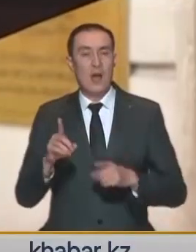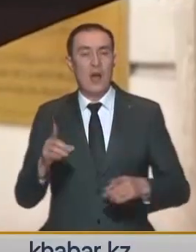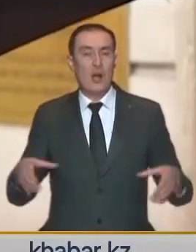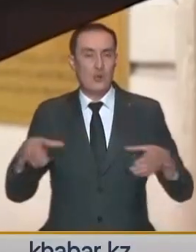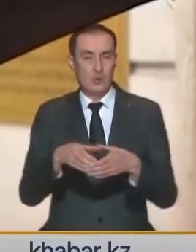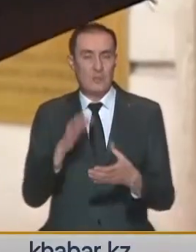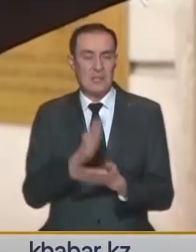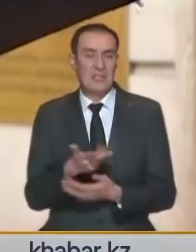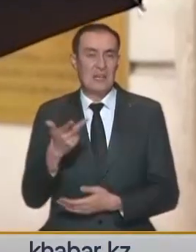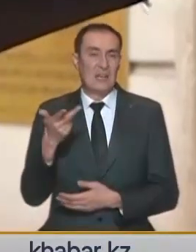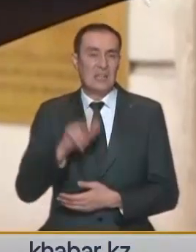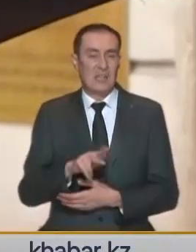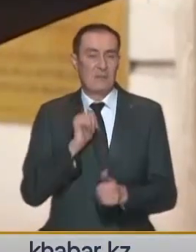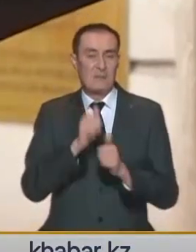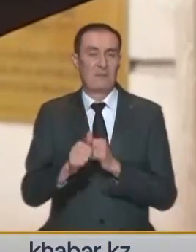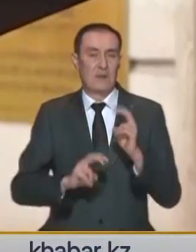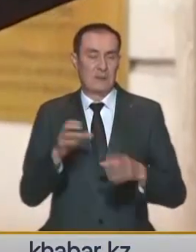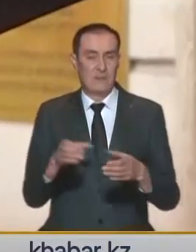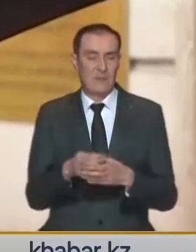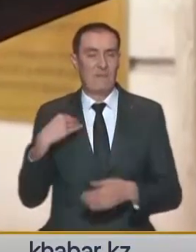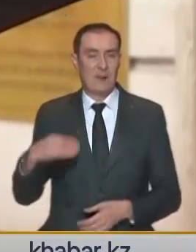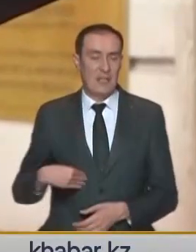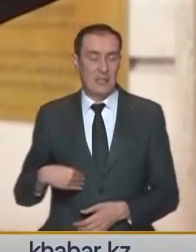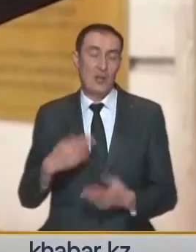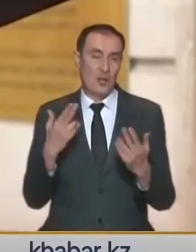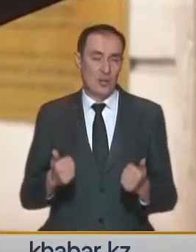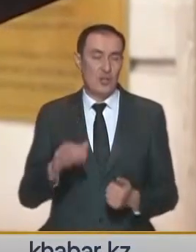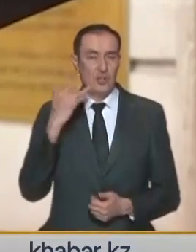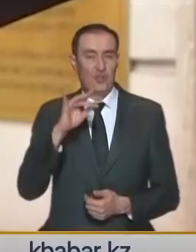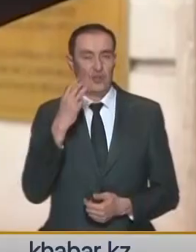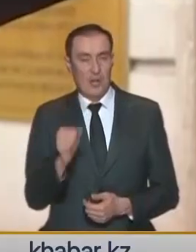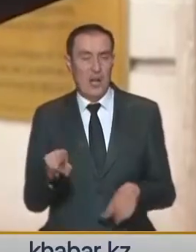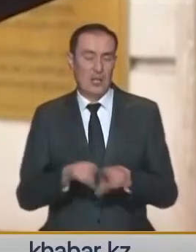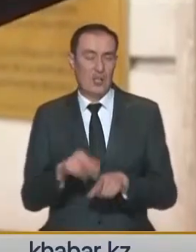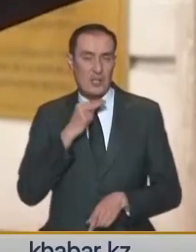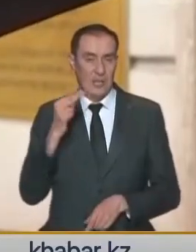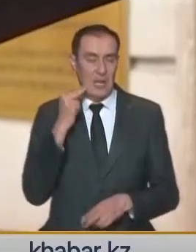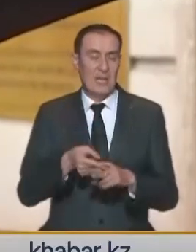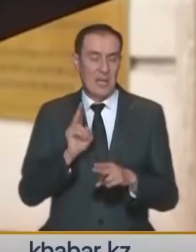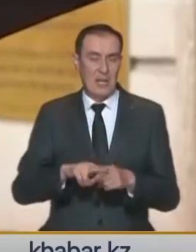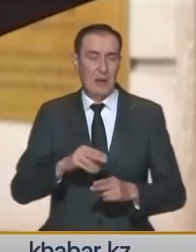консорциума. Есть три пионера атомной энергетики. Франция, конечно, США и Китай. И